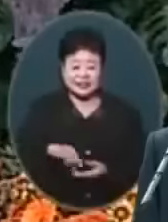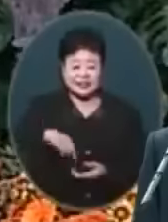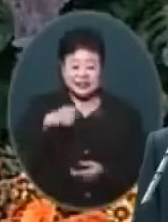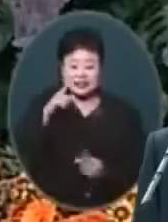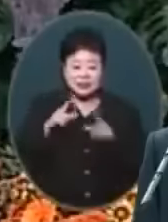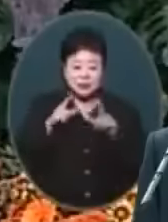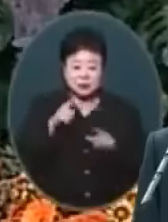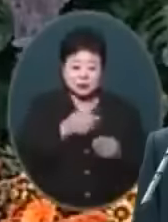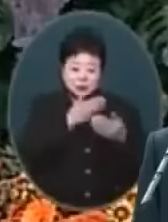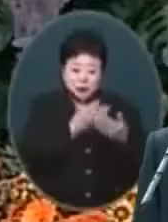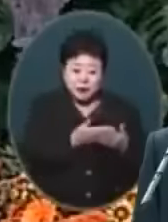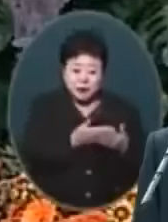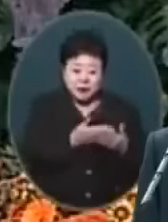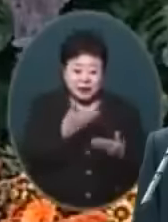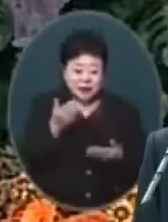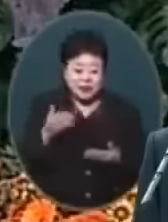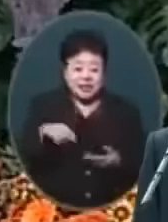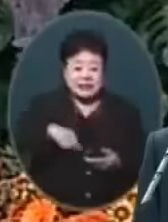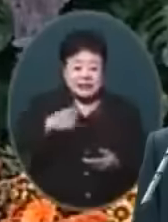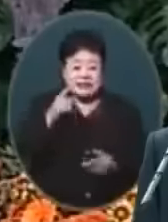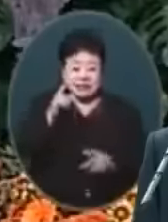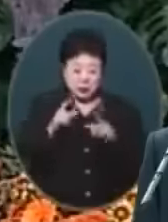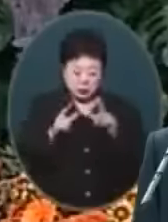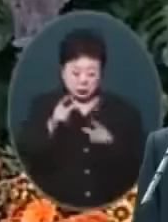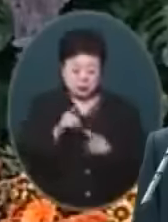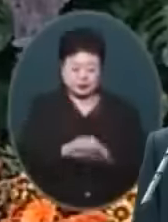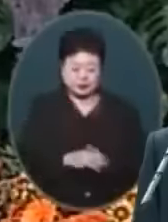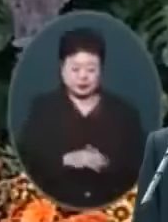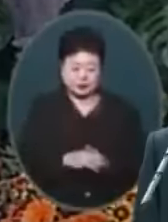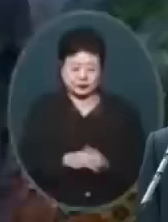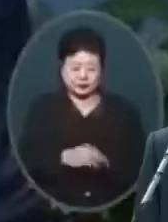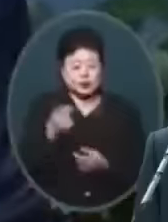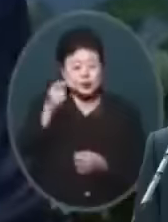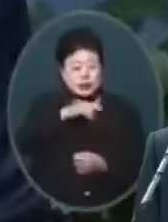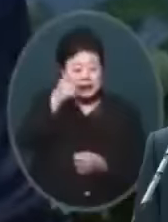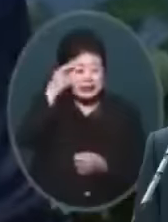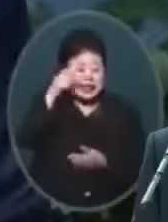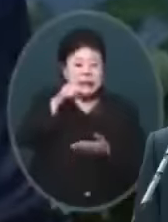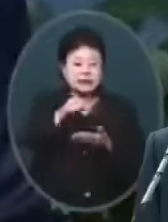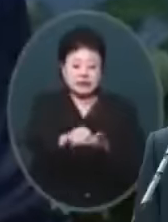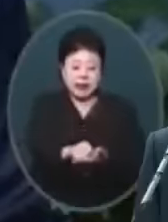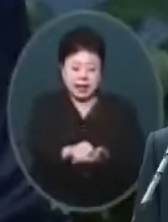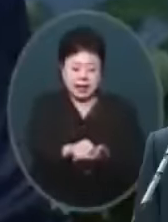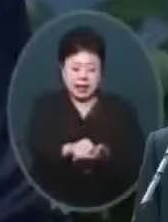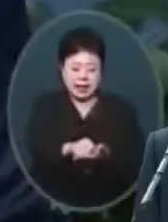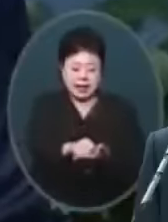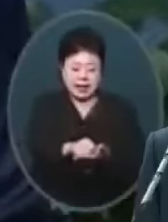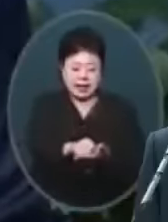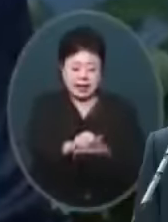자화상이 중요하냐면 자화상은 우리 생각을 지배합니다.